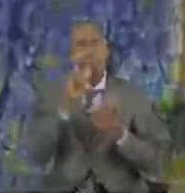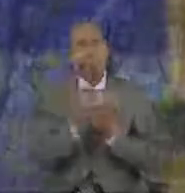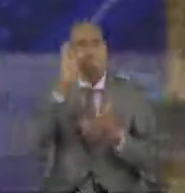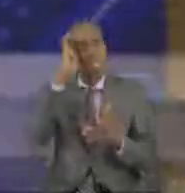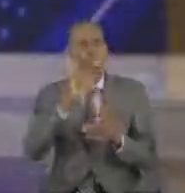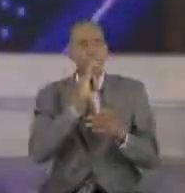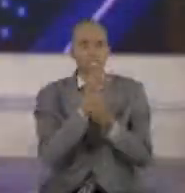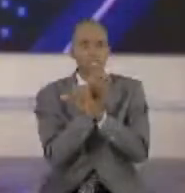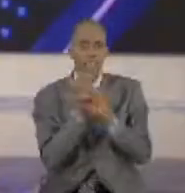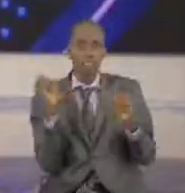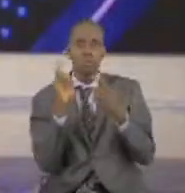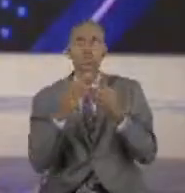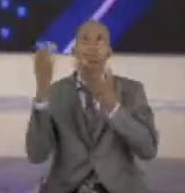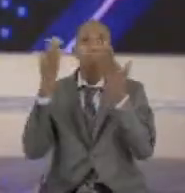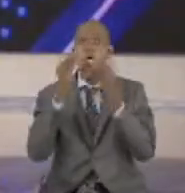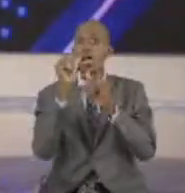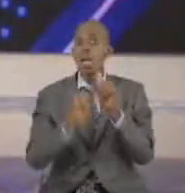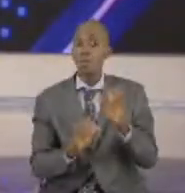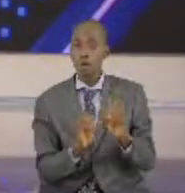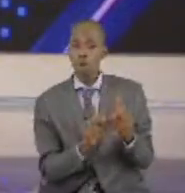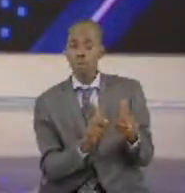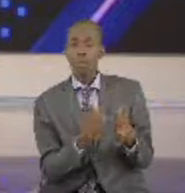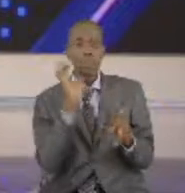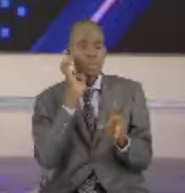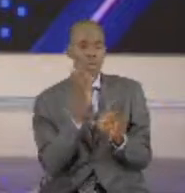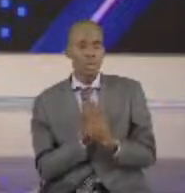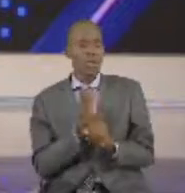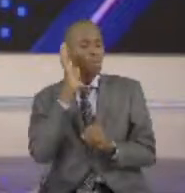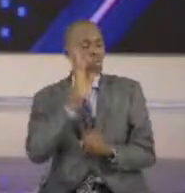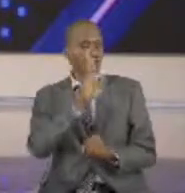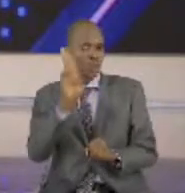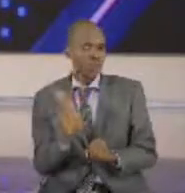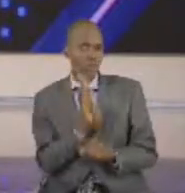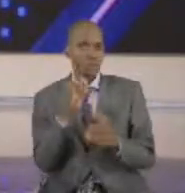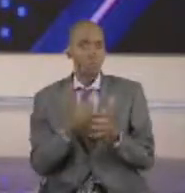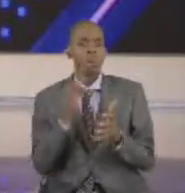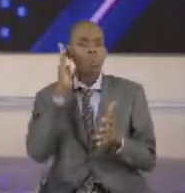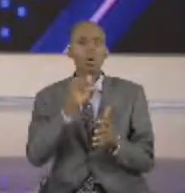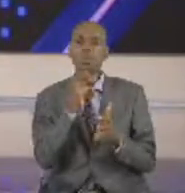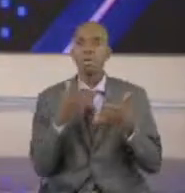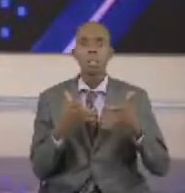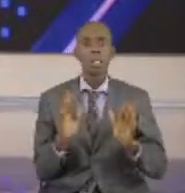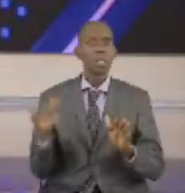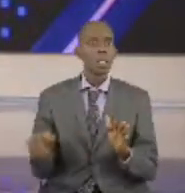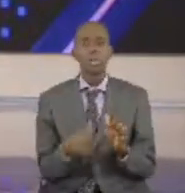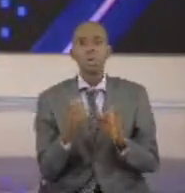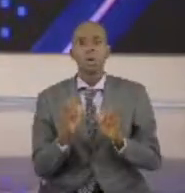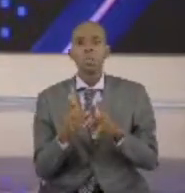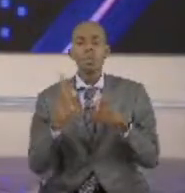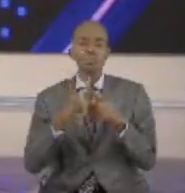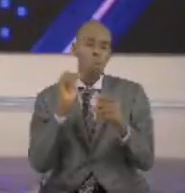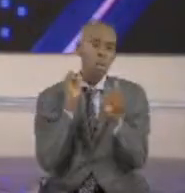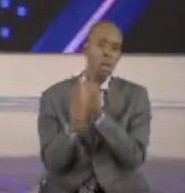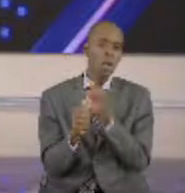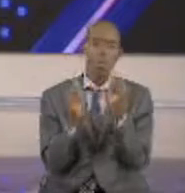servir toute opportunité que je vais utiliser je vais prendre cela pour sauver